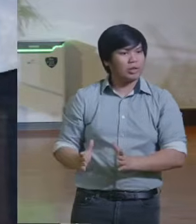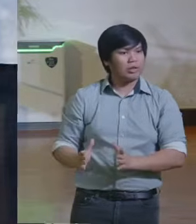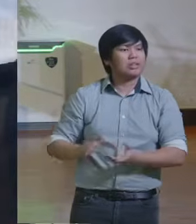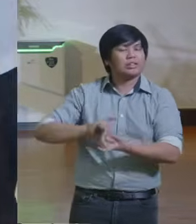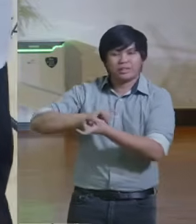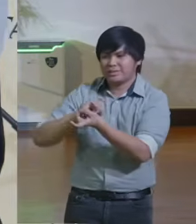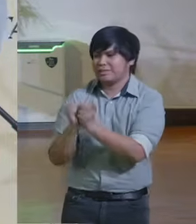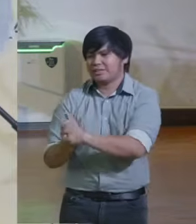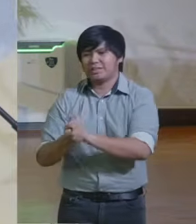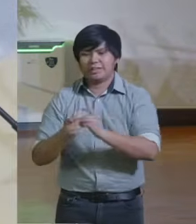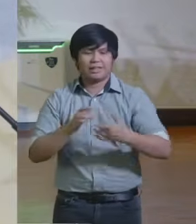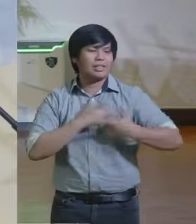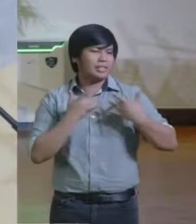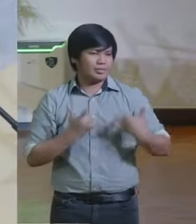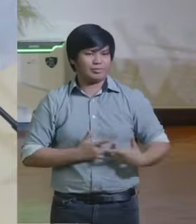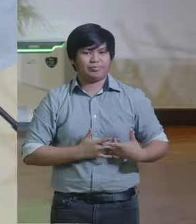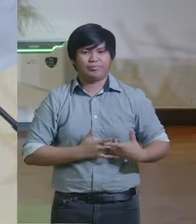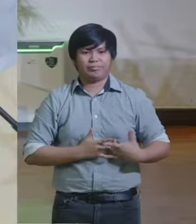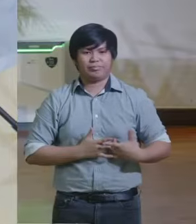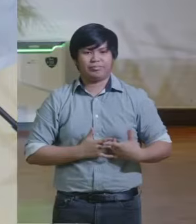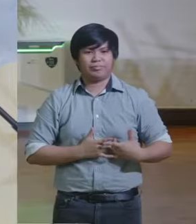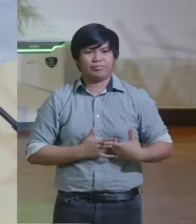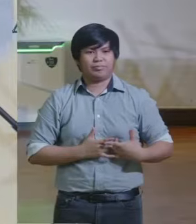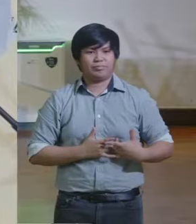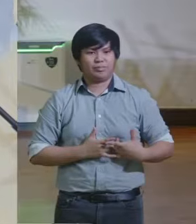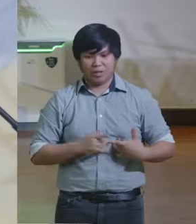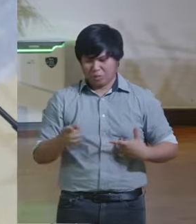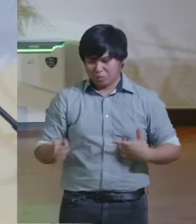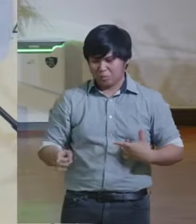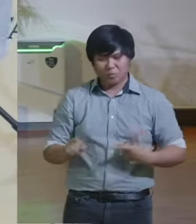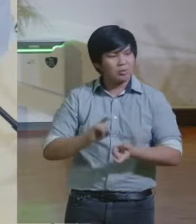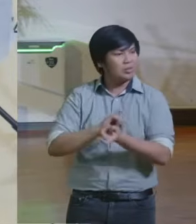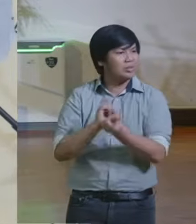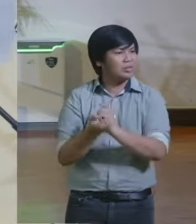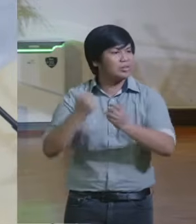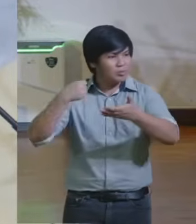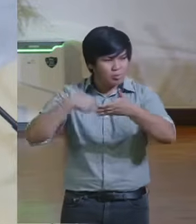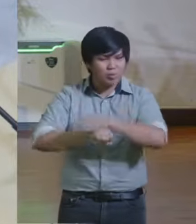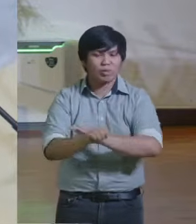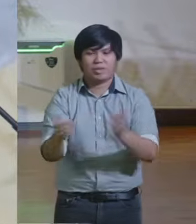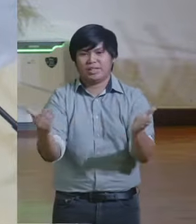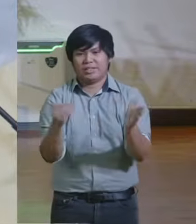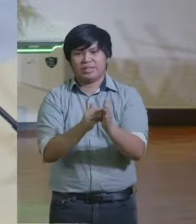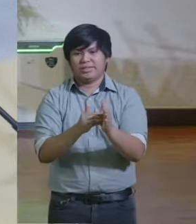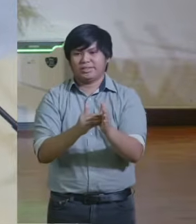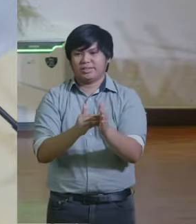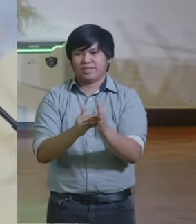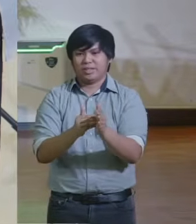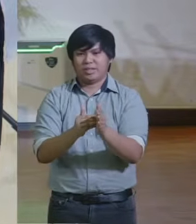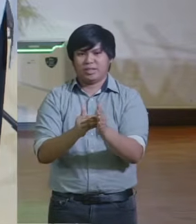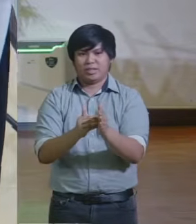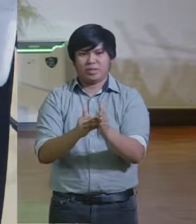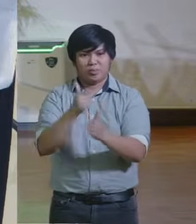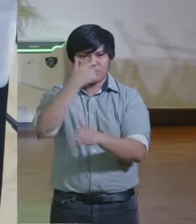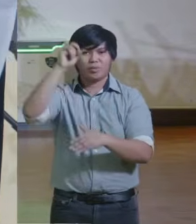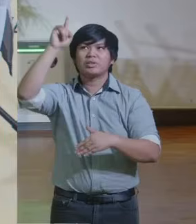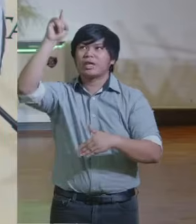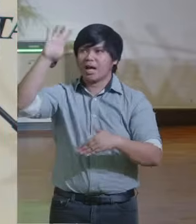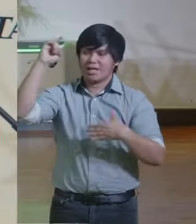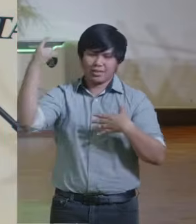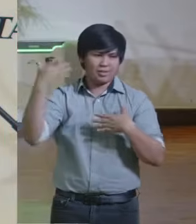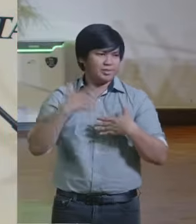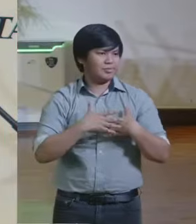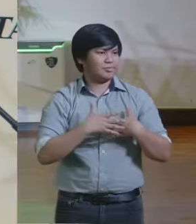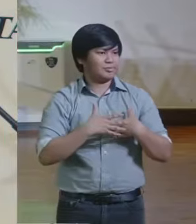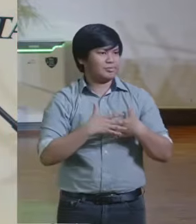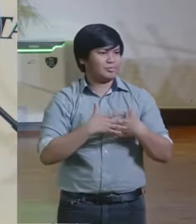binago ang kanyang puso at siya ay naging born again dahil sa grasya ng ating